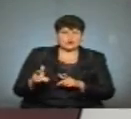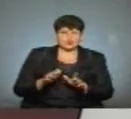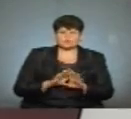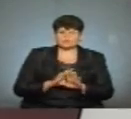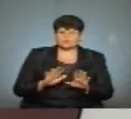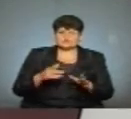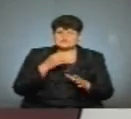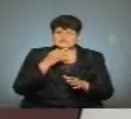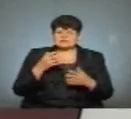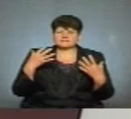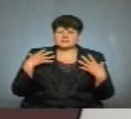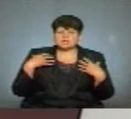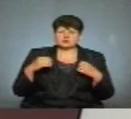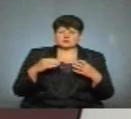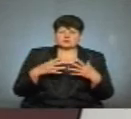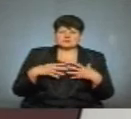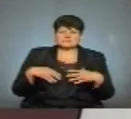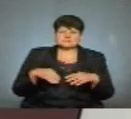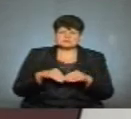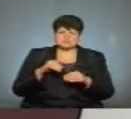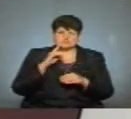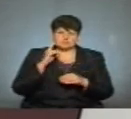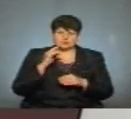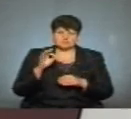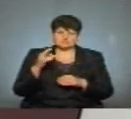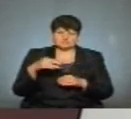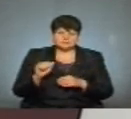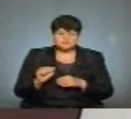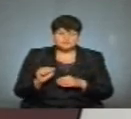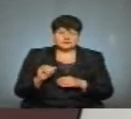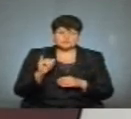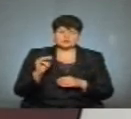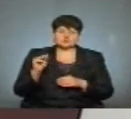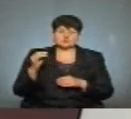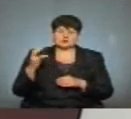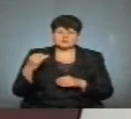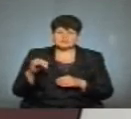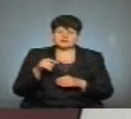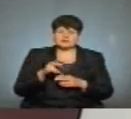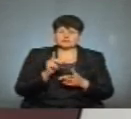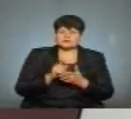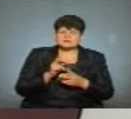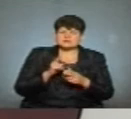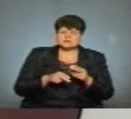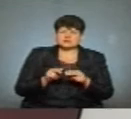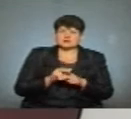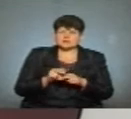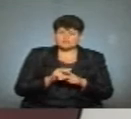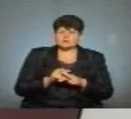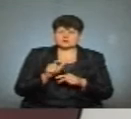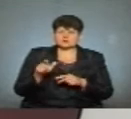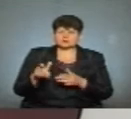управління сім'ї та молоді облдержадміністрації Ігор Чорний. За його словами, в цих закладах мають завершити ремонт, а персонал має